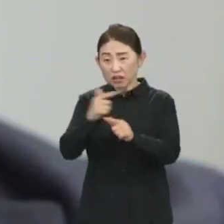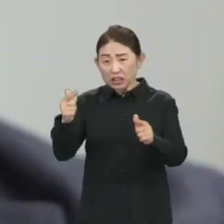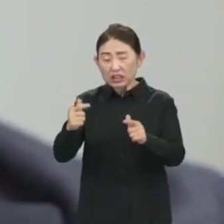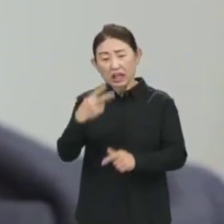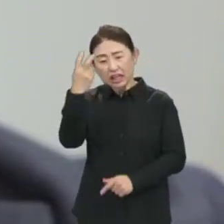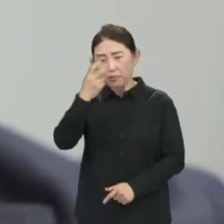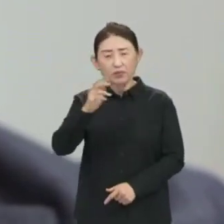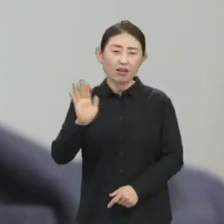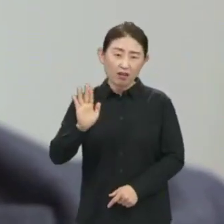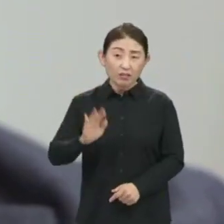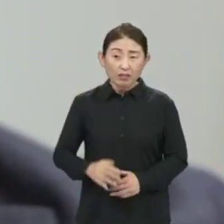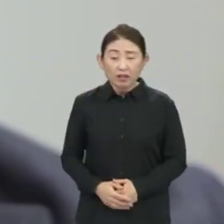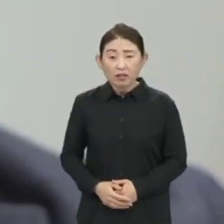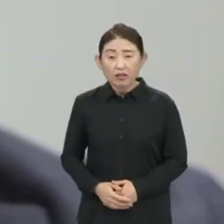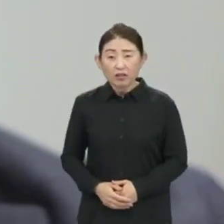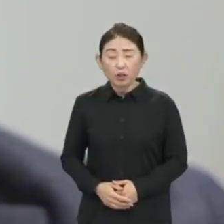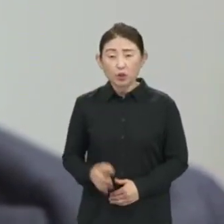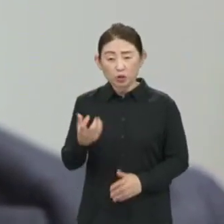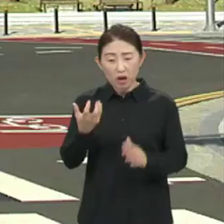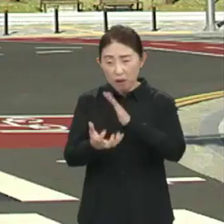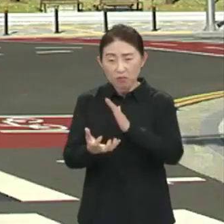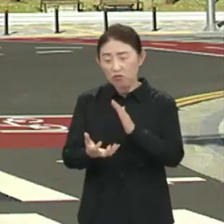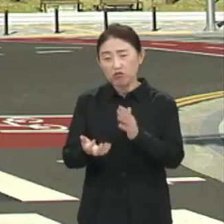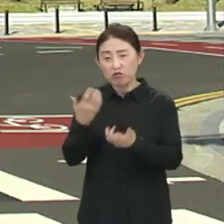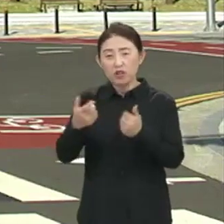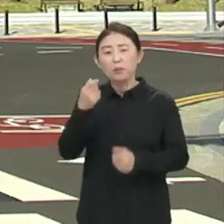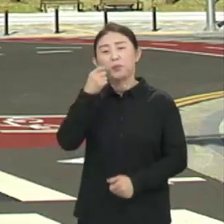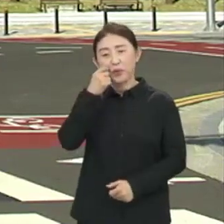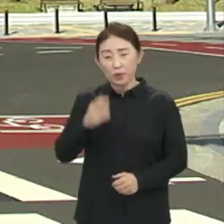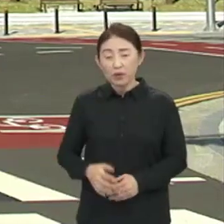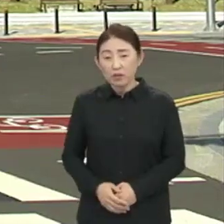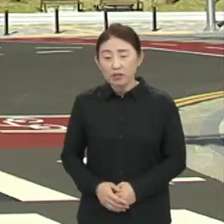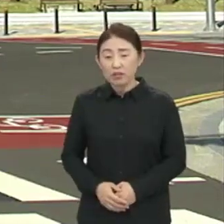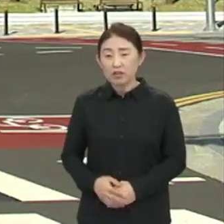감사 대상이 아니고 압수수색 등을 할 수 있는 게 아니라며